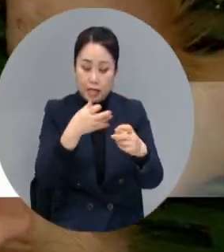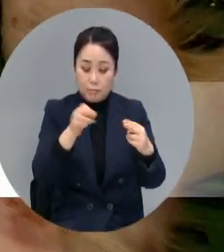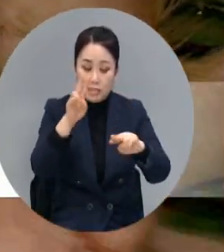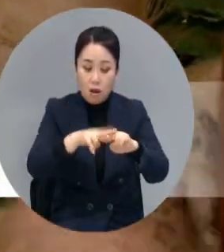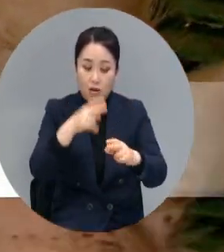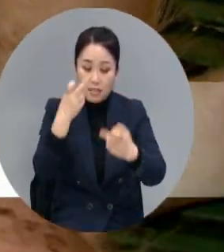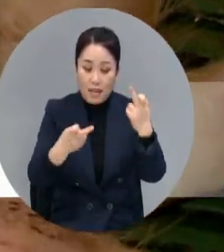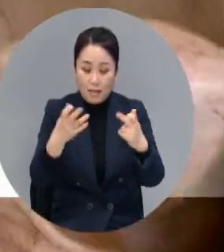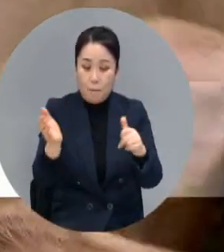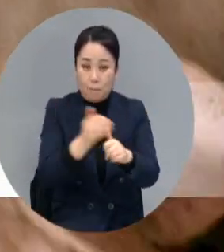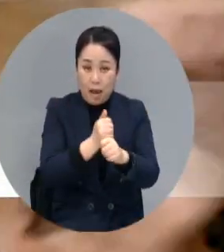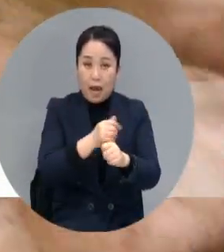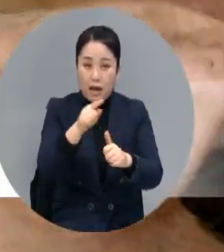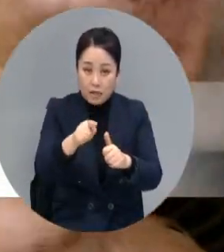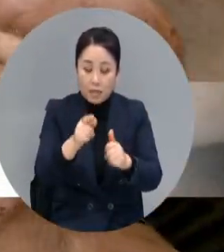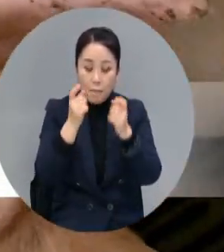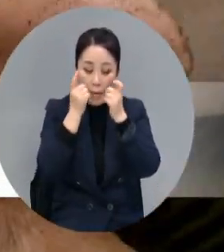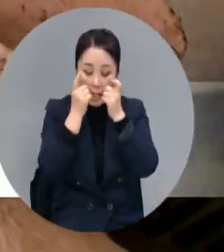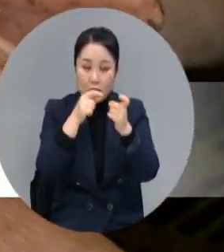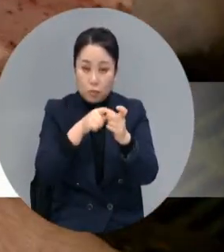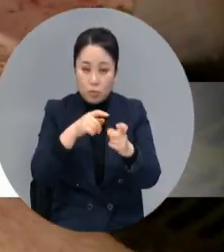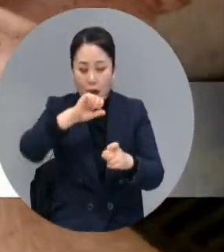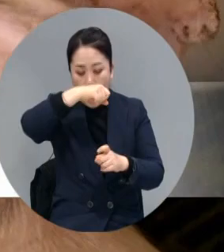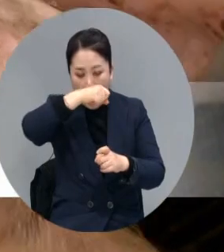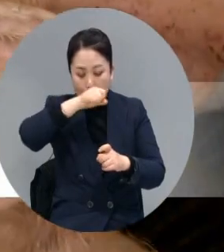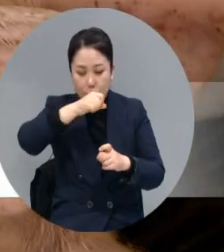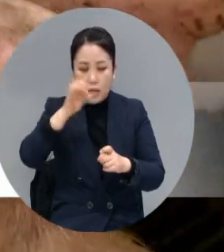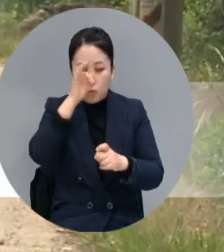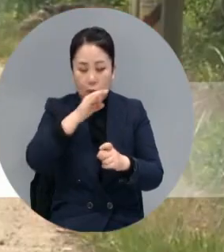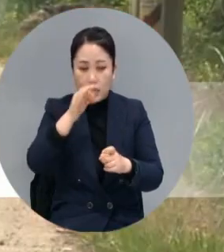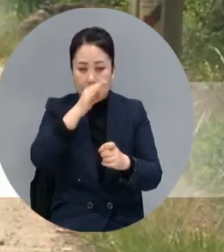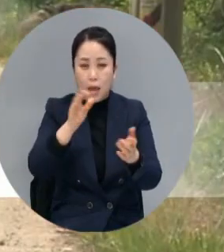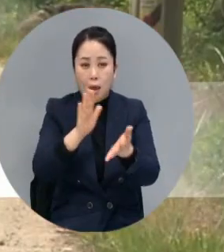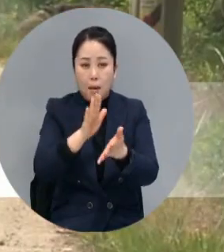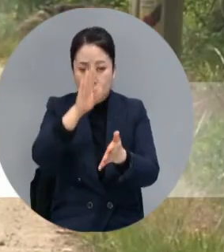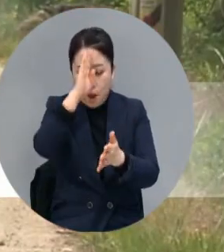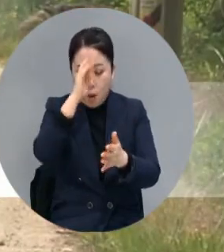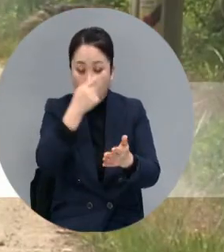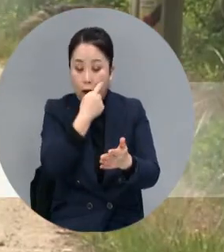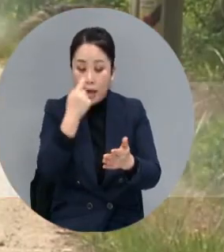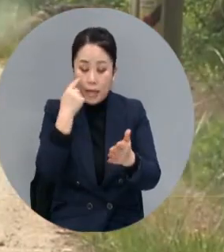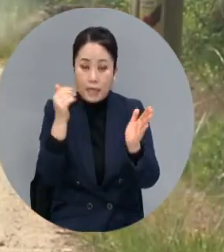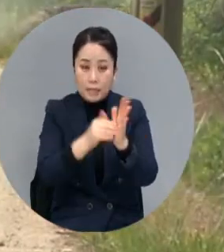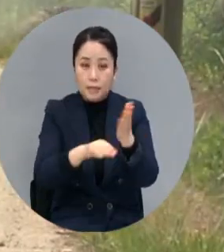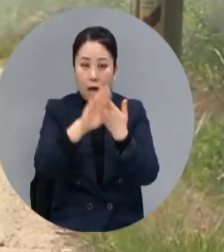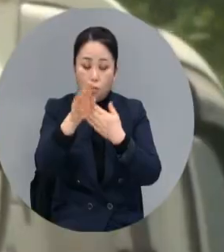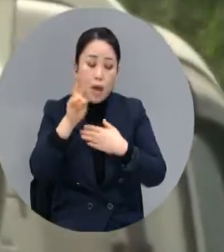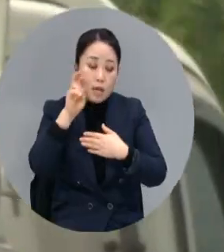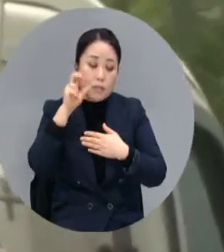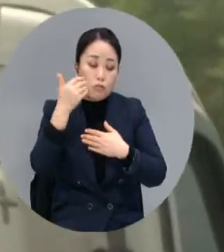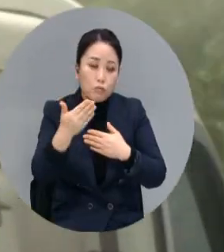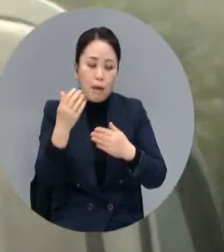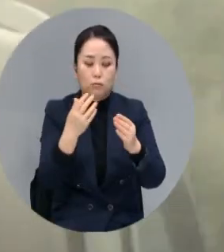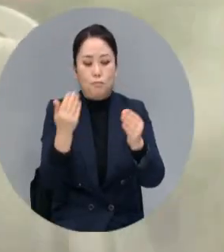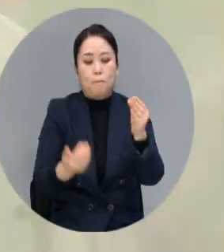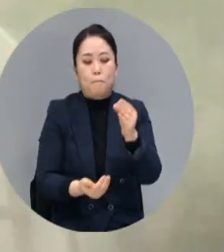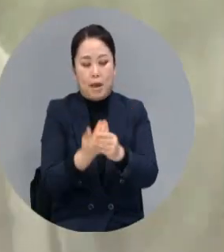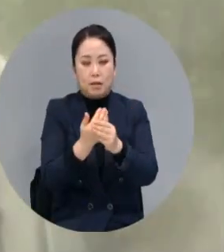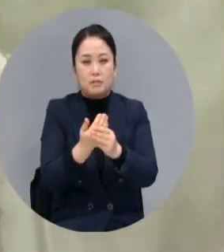야생 멧돼지에서 아프리카 돼지열병이 확인된 이후 29일 만이며 부산에선 두 번째 사례입니다.